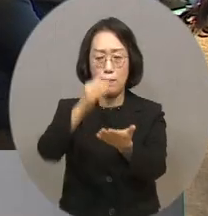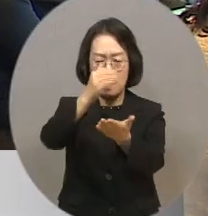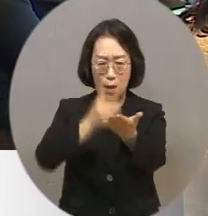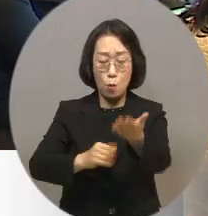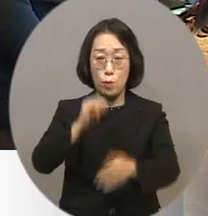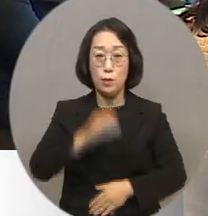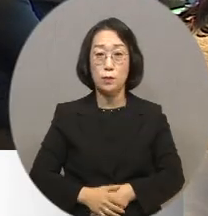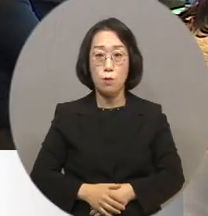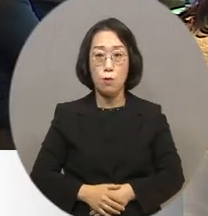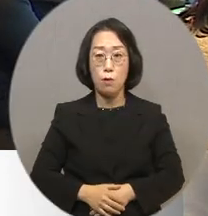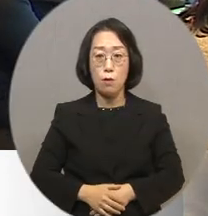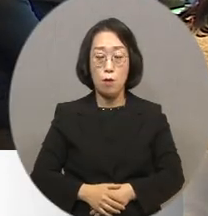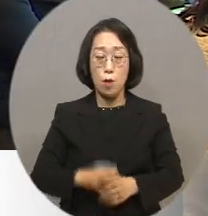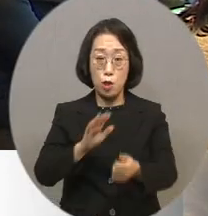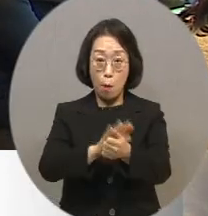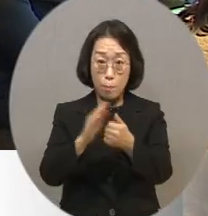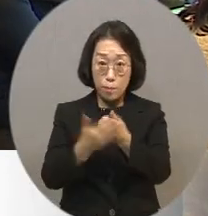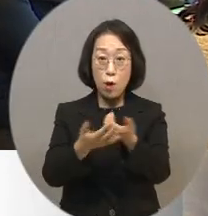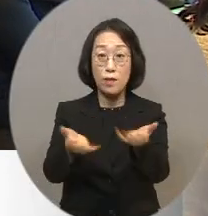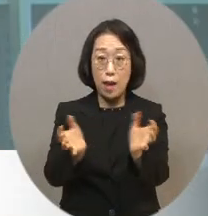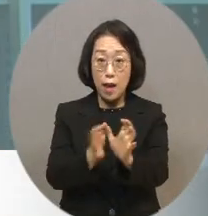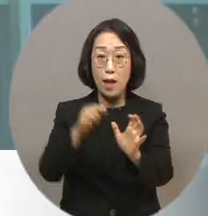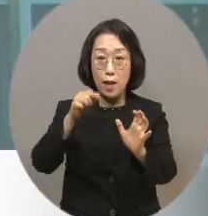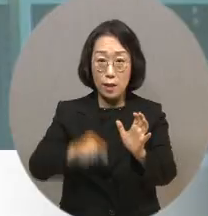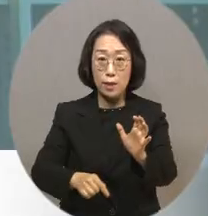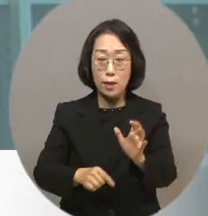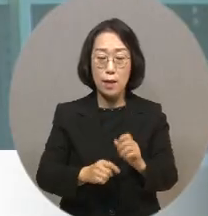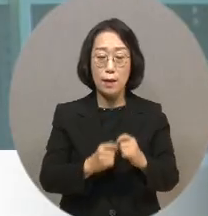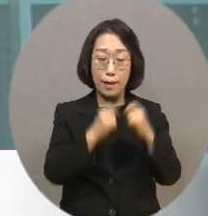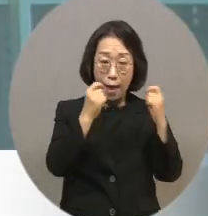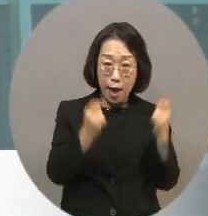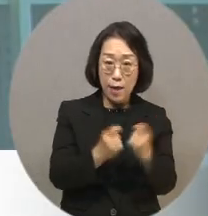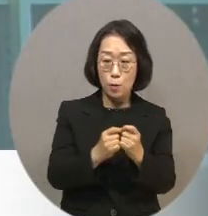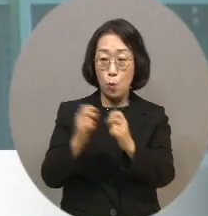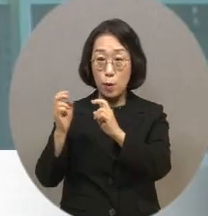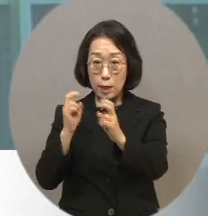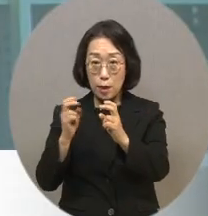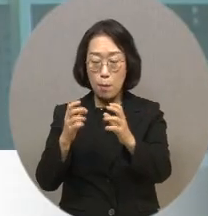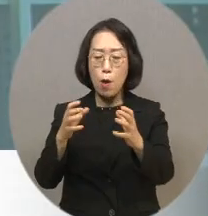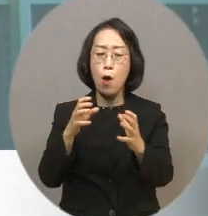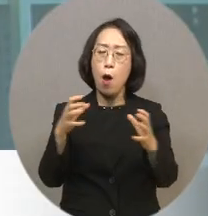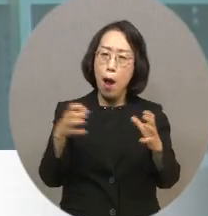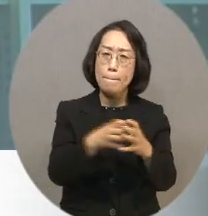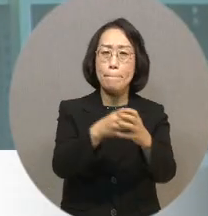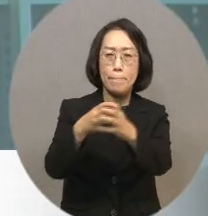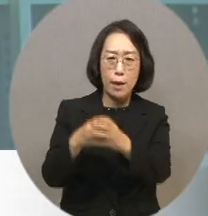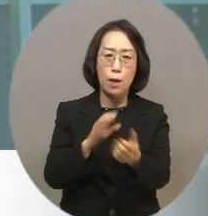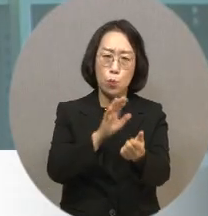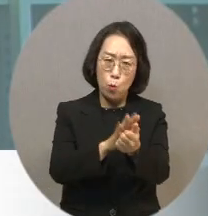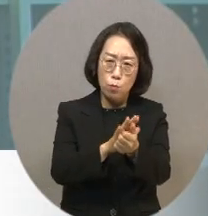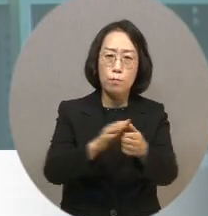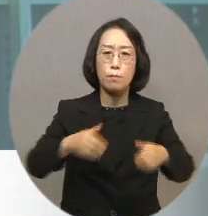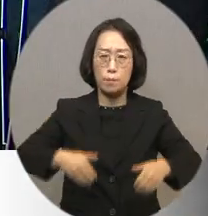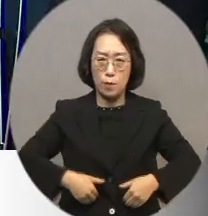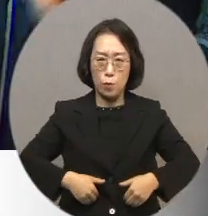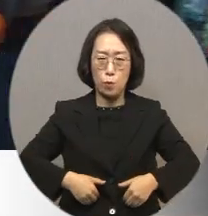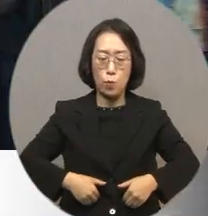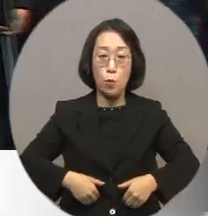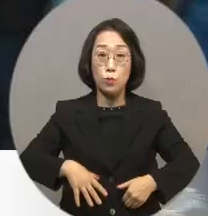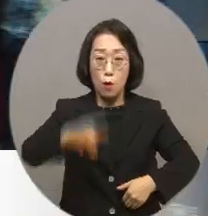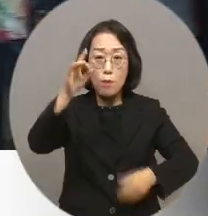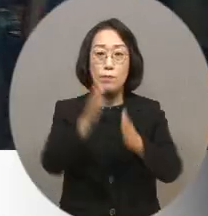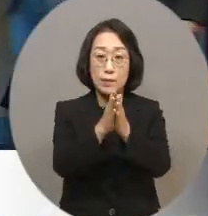협력단은 협약 이행을 위해 공과 민간이 적극 협력해야 한다는 인식에서 출발했습니다